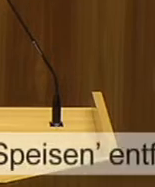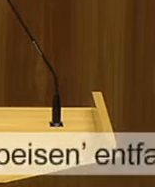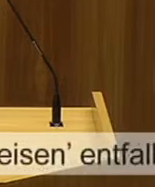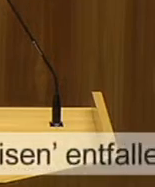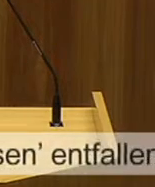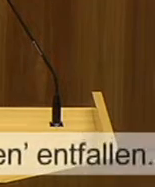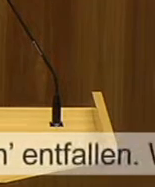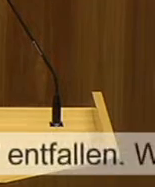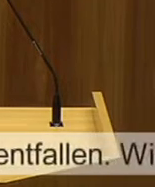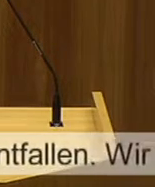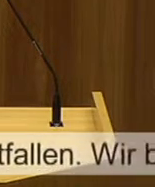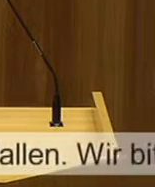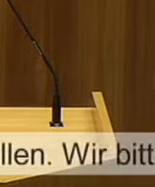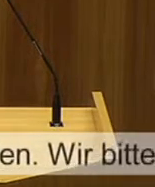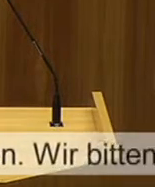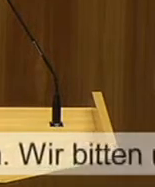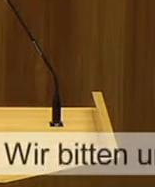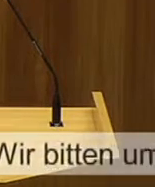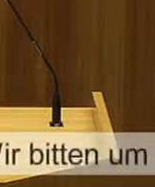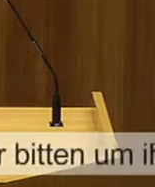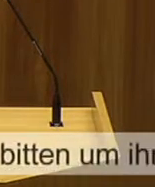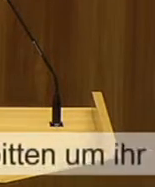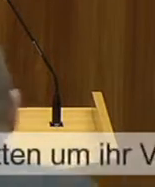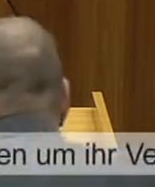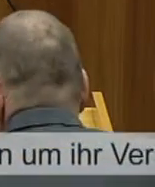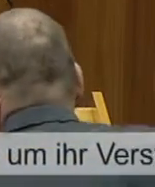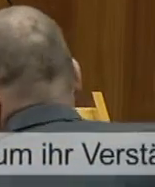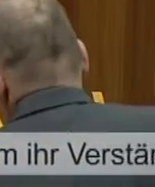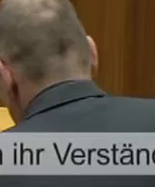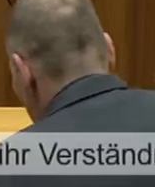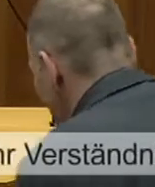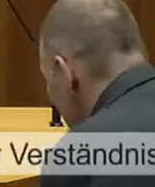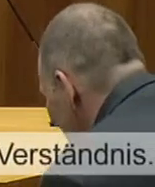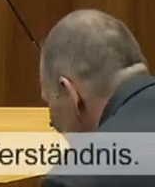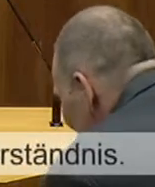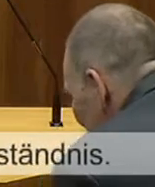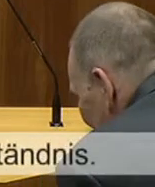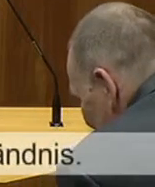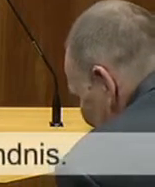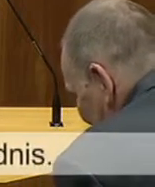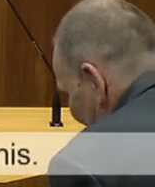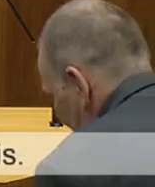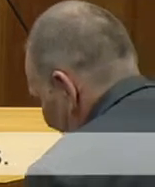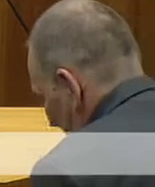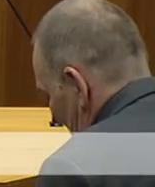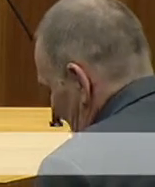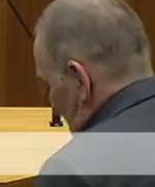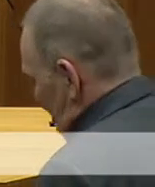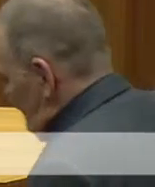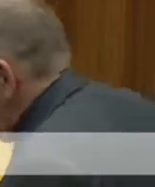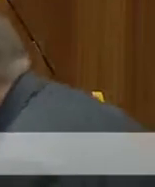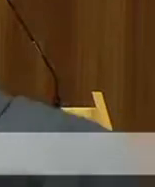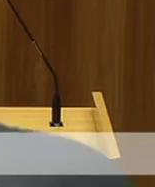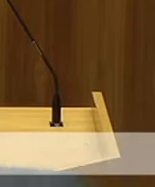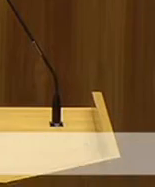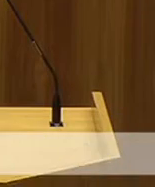ist mit dem staatlichen Gewaltmonopol ausgezeichnet und ausgestattet. Sie